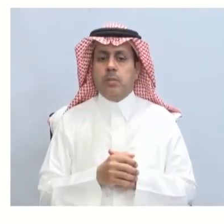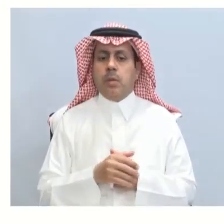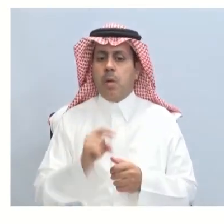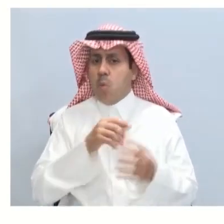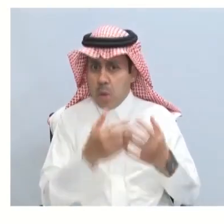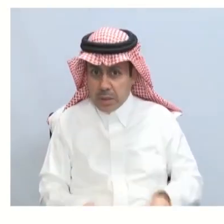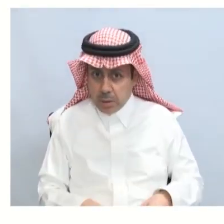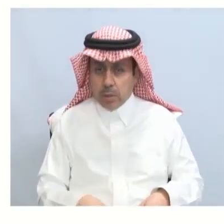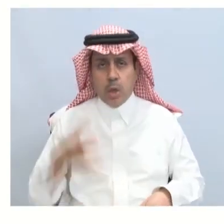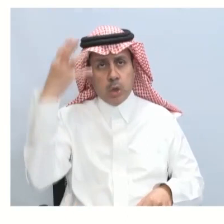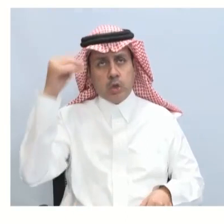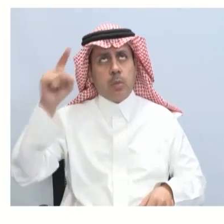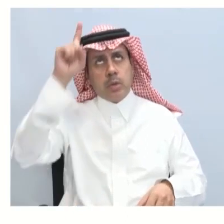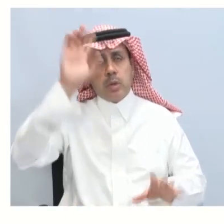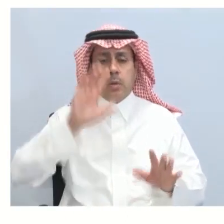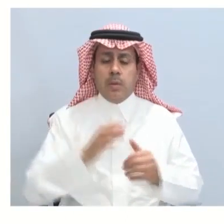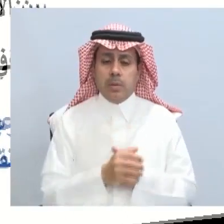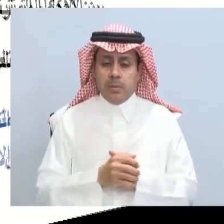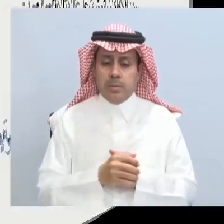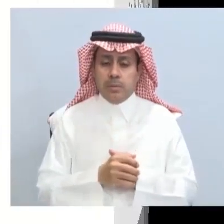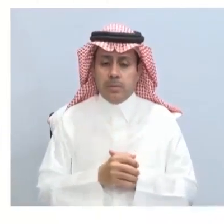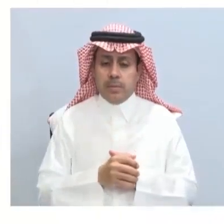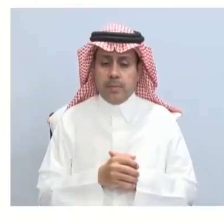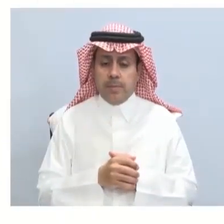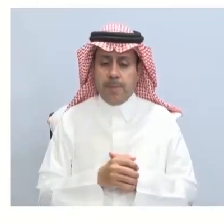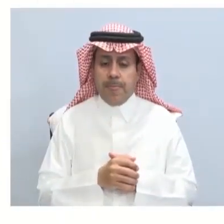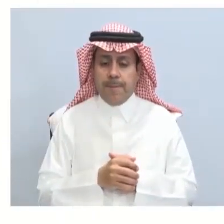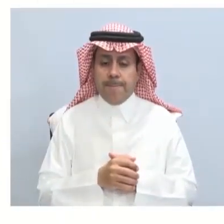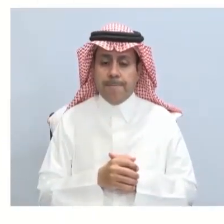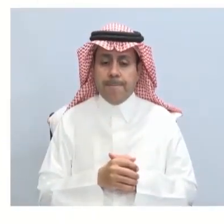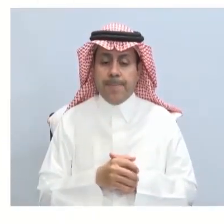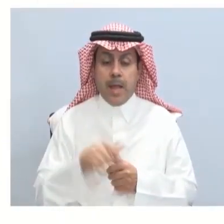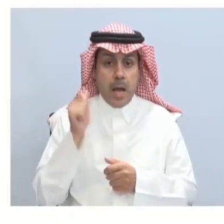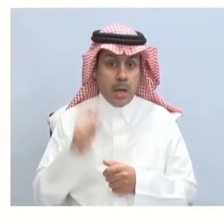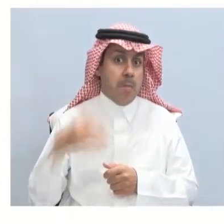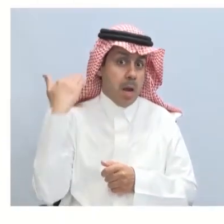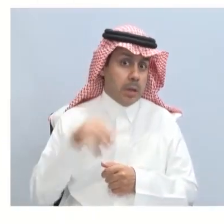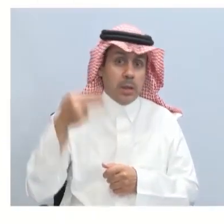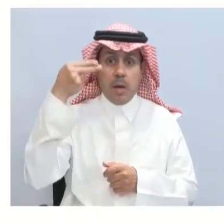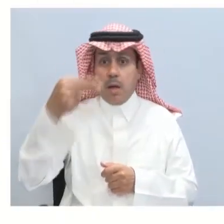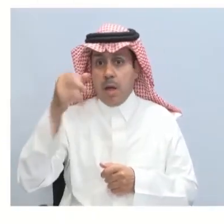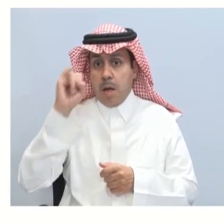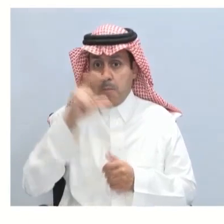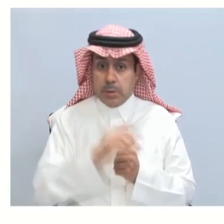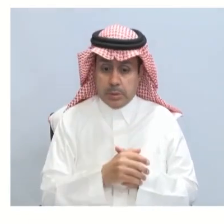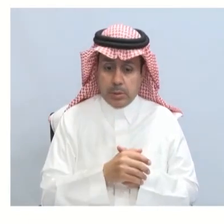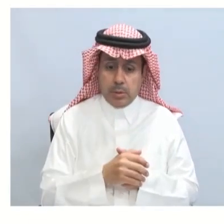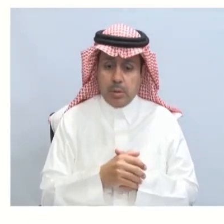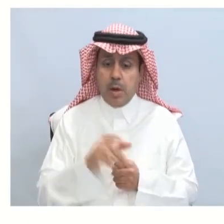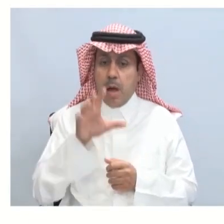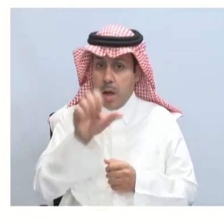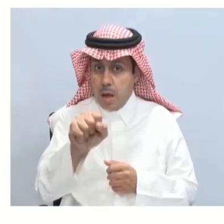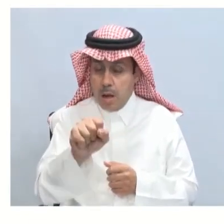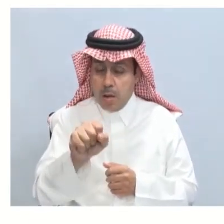الحق الا بالتوبه الصادقه هنا ناتي فيما يتعلق بحق اولياء الدم في قتل العمد